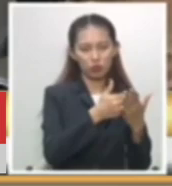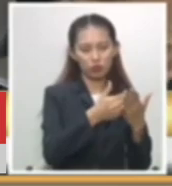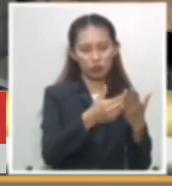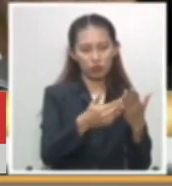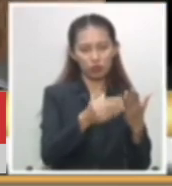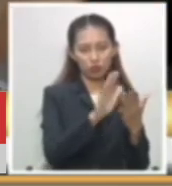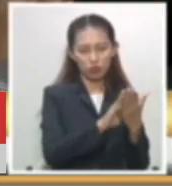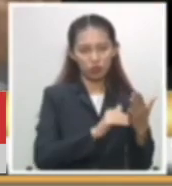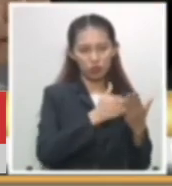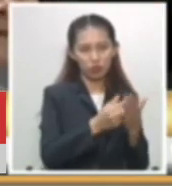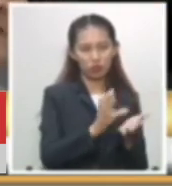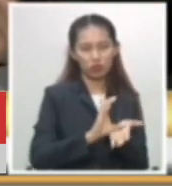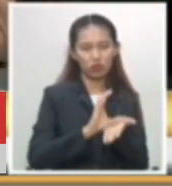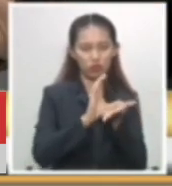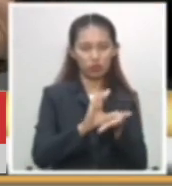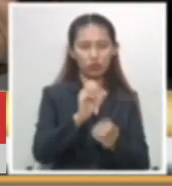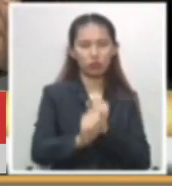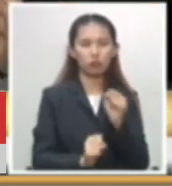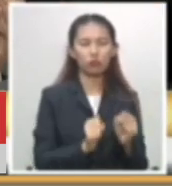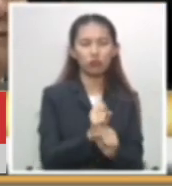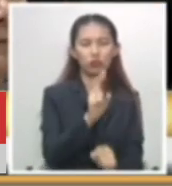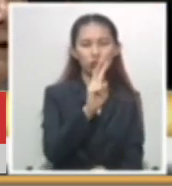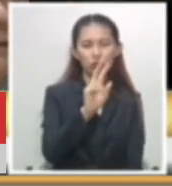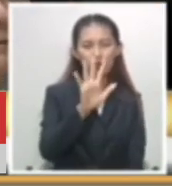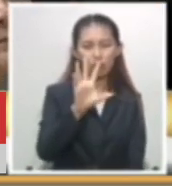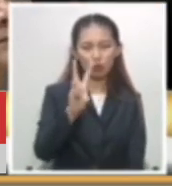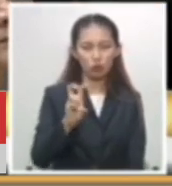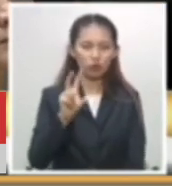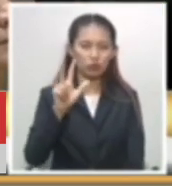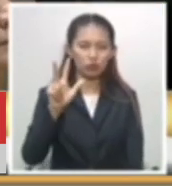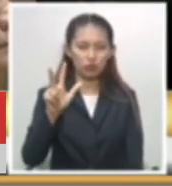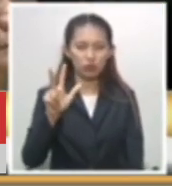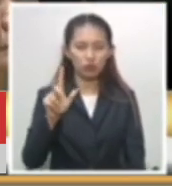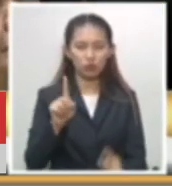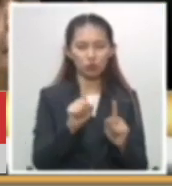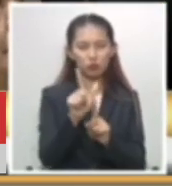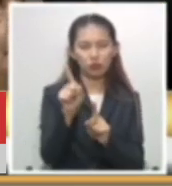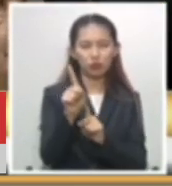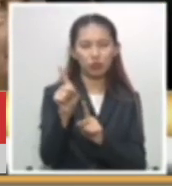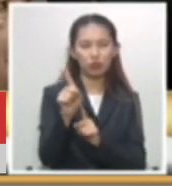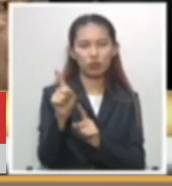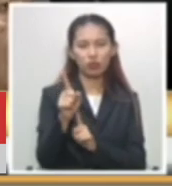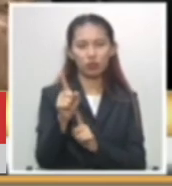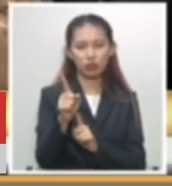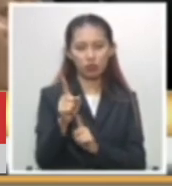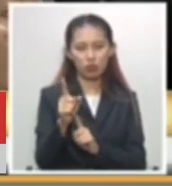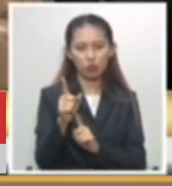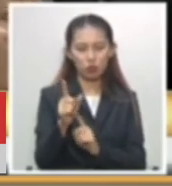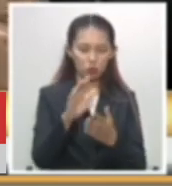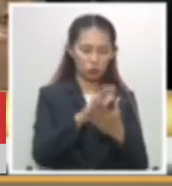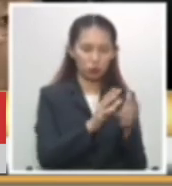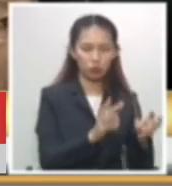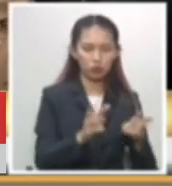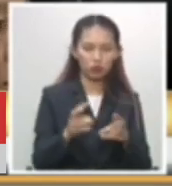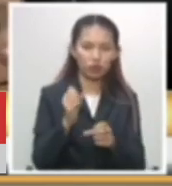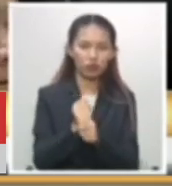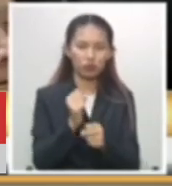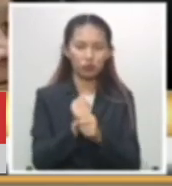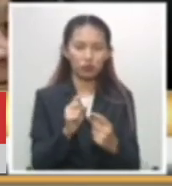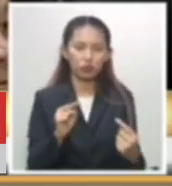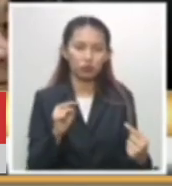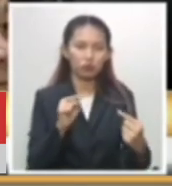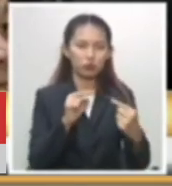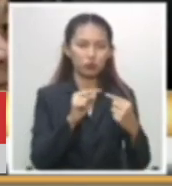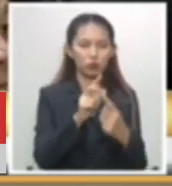2563ในวาระที่1ขั้นรับหลักการหลักการของพระราชบัญญัติฉบับนี้ก็ไม่มีอะไรม